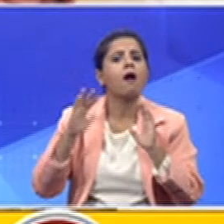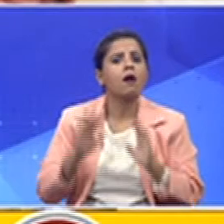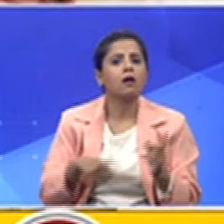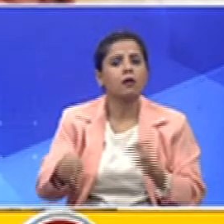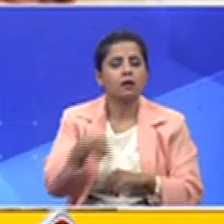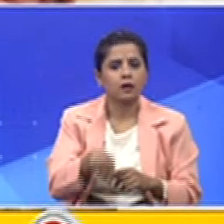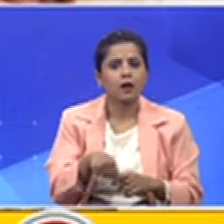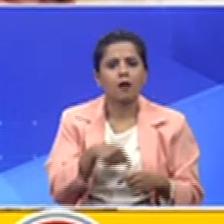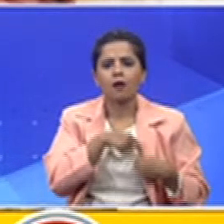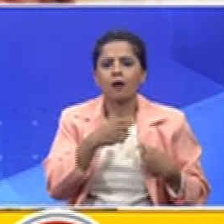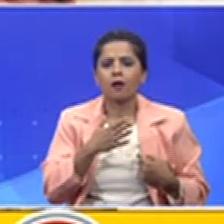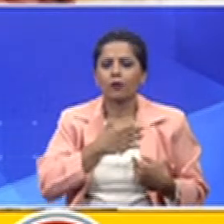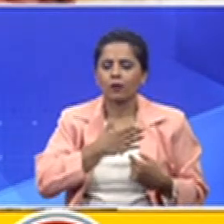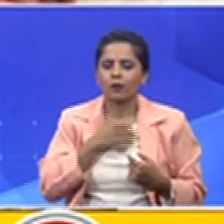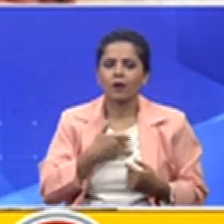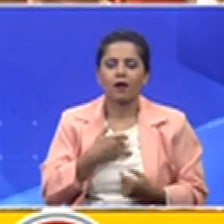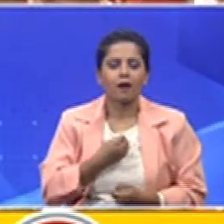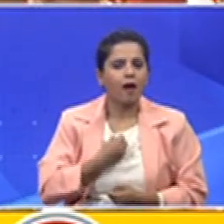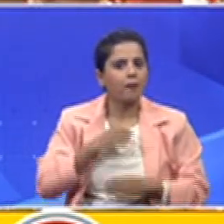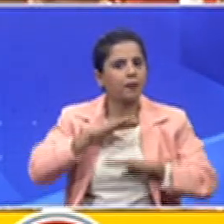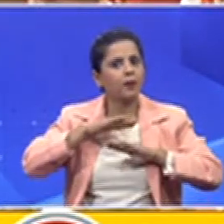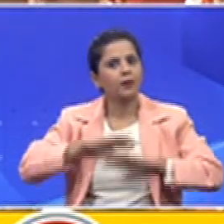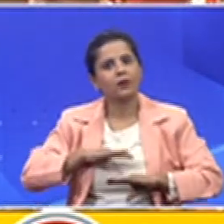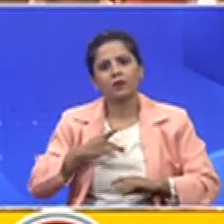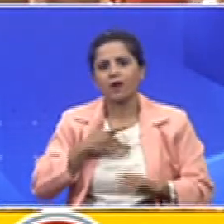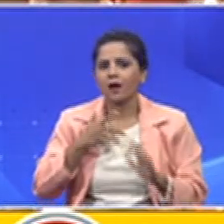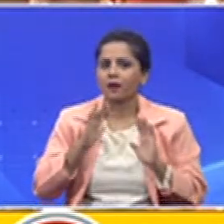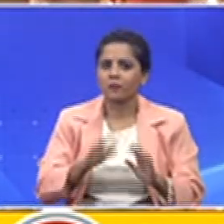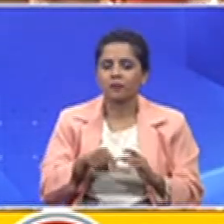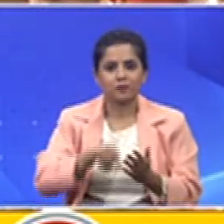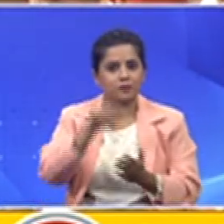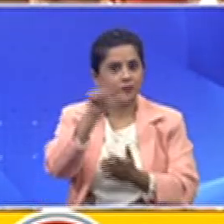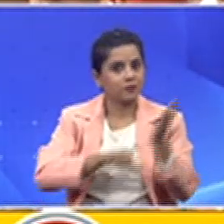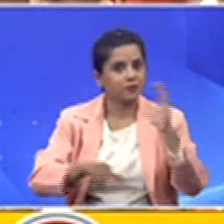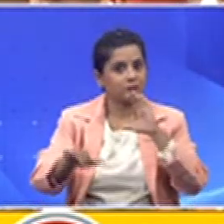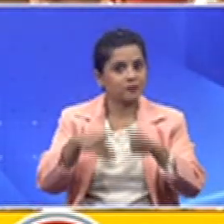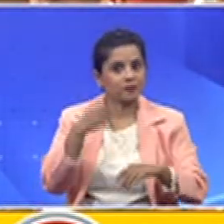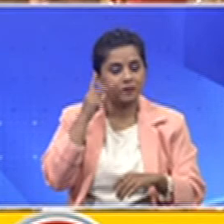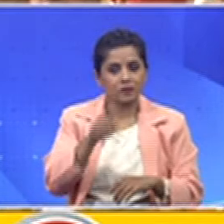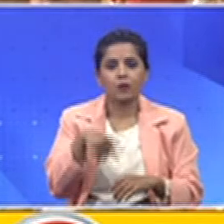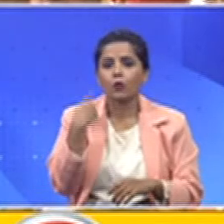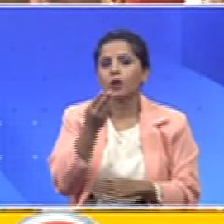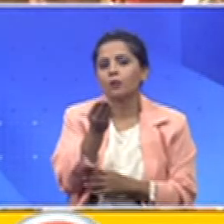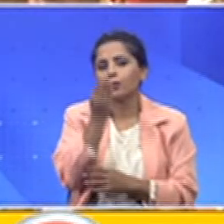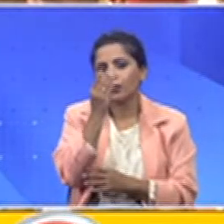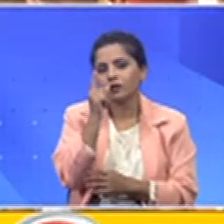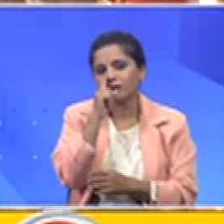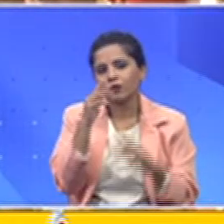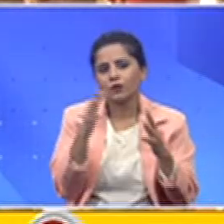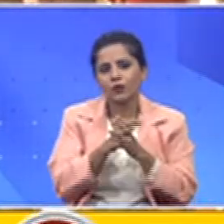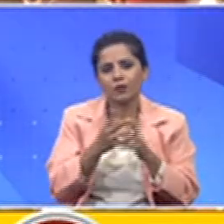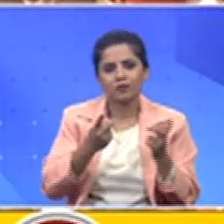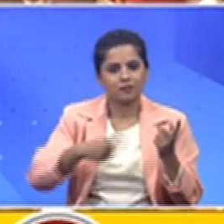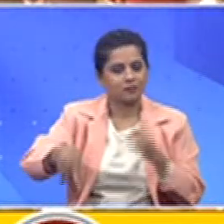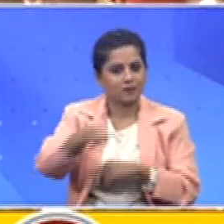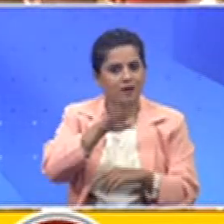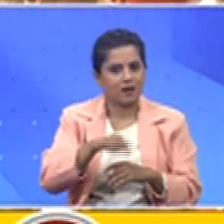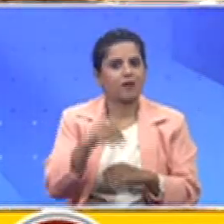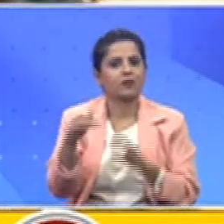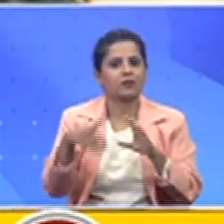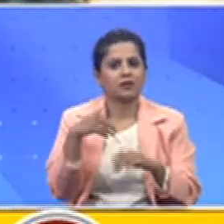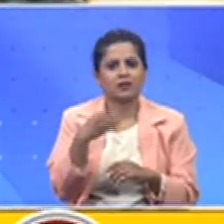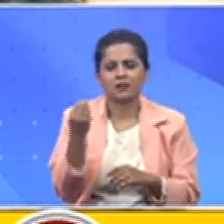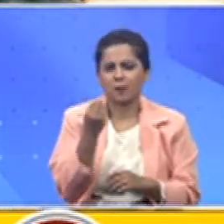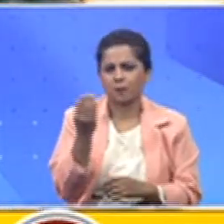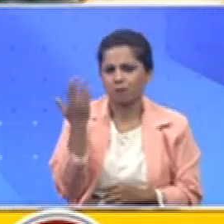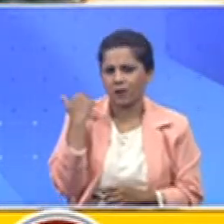जो मन को बहुत ही संतोष देते हैं। ये चिट्ठी उन मुस्लिम महिलाओं ने लिखी है जो हाल ही